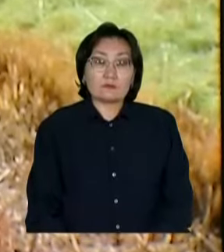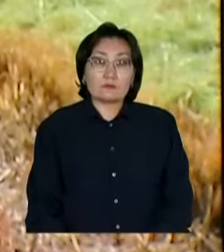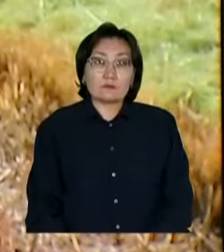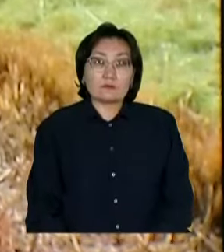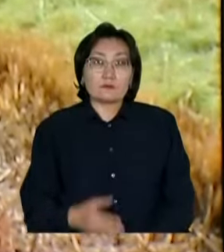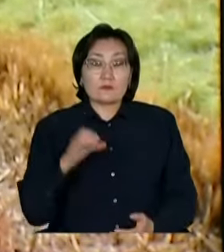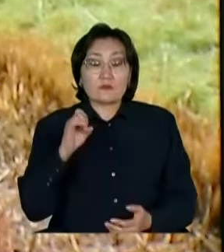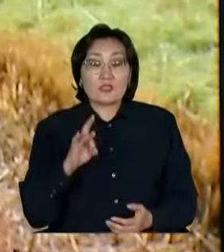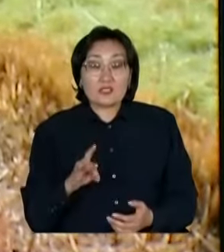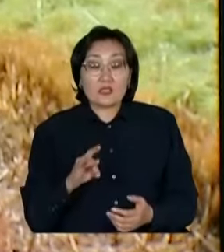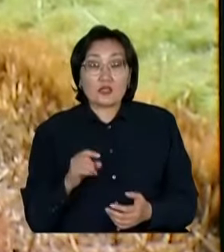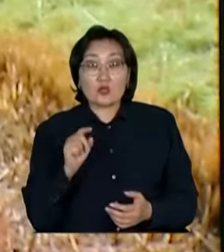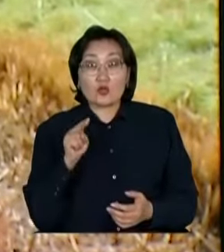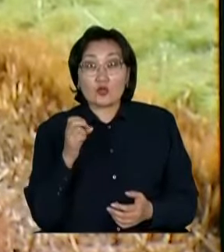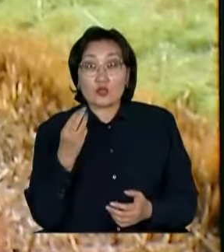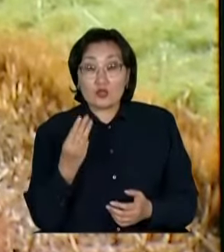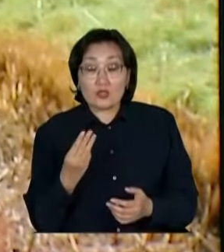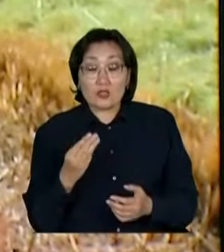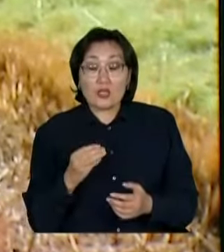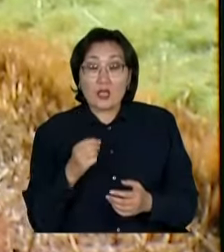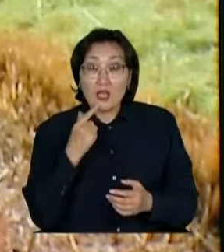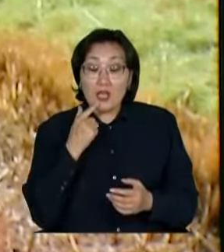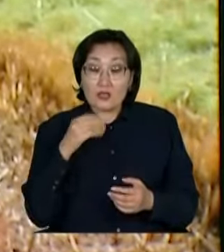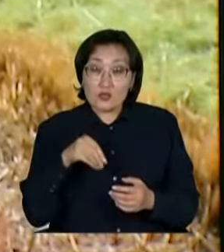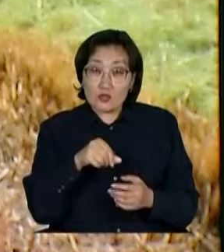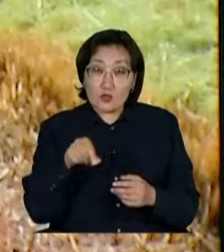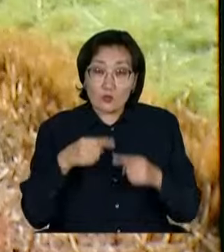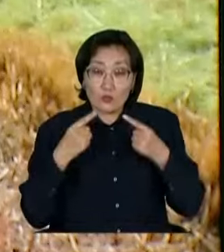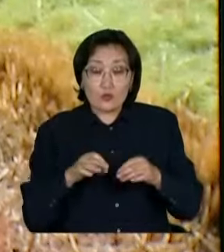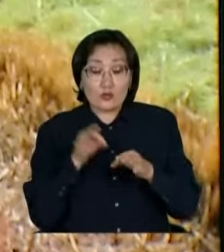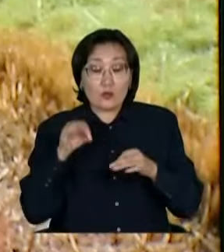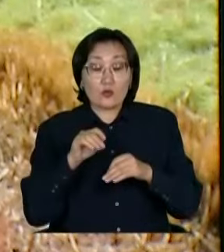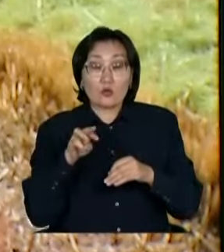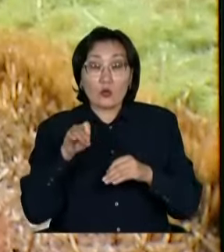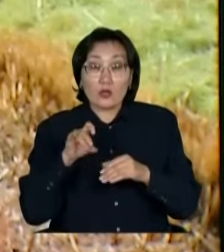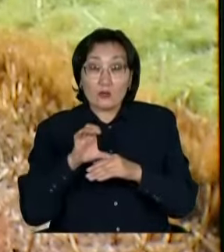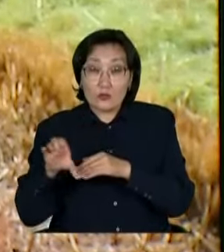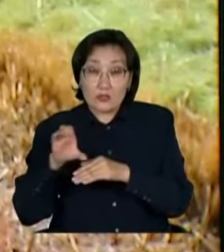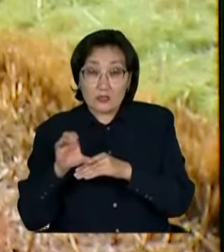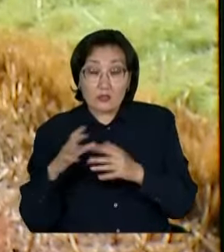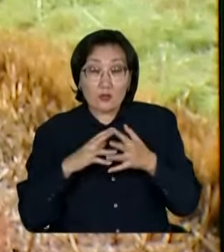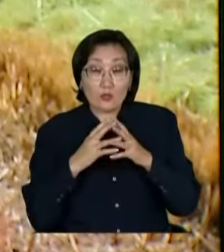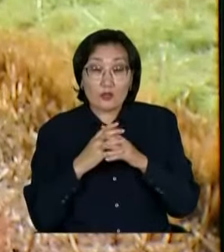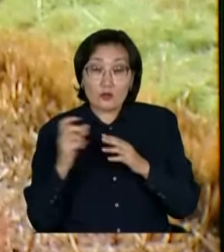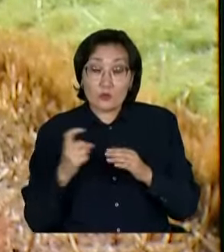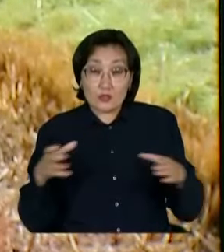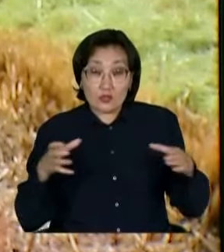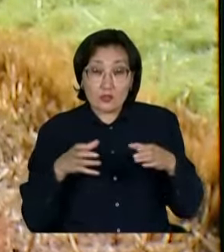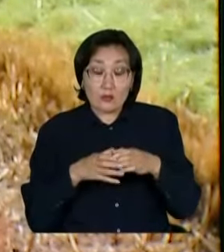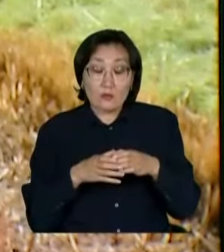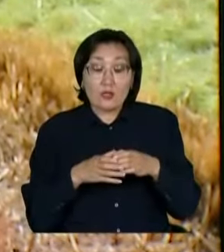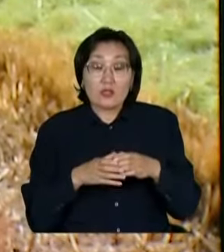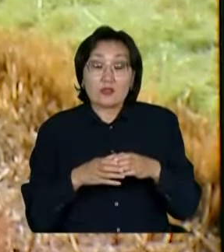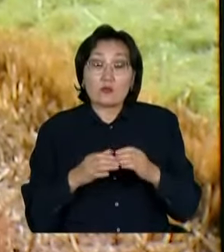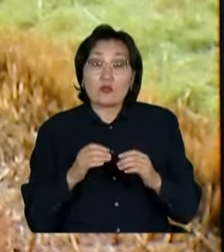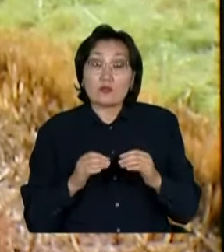Сыр күріші мен ас тұзы өзге өңірлерге тонналап жөнелтіледі. Мұндай мәмілені ауыл шаруашылығы кооперативтері мен өнім өндірушілер